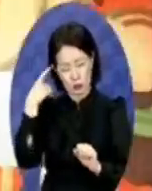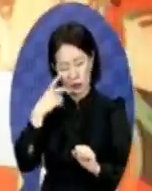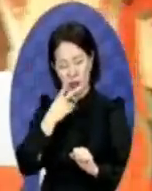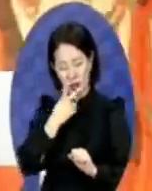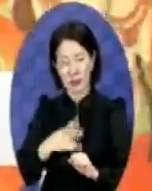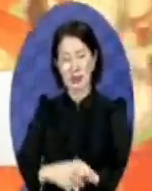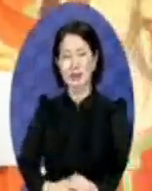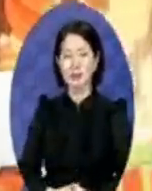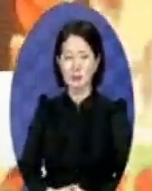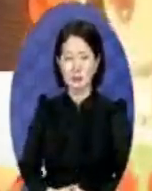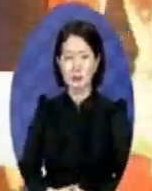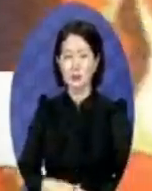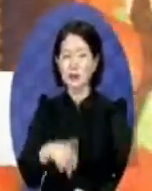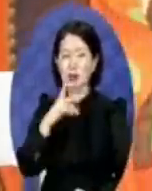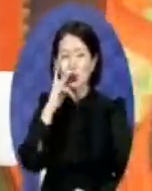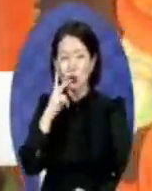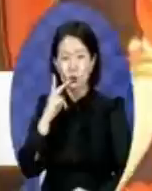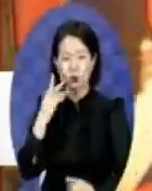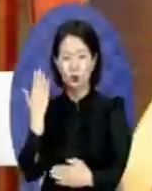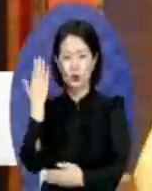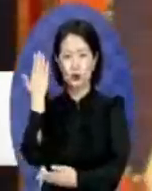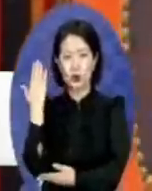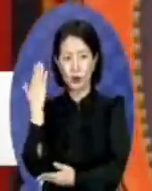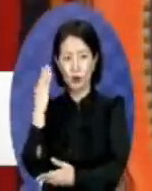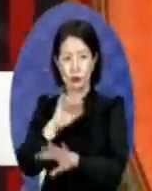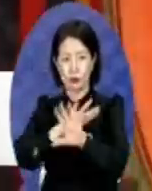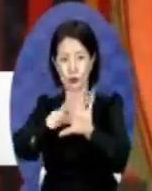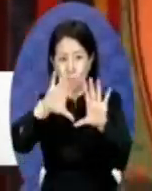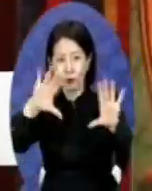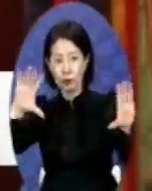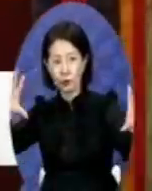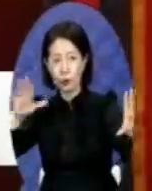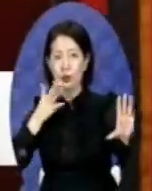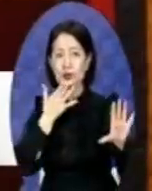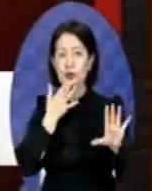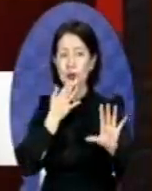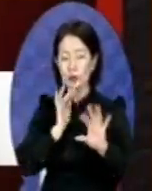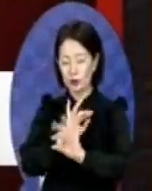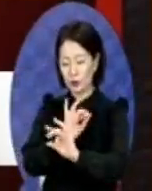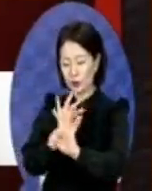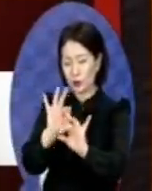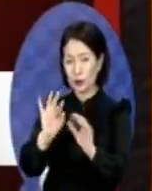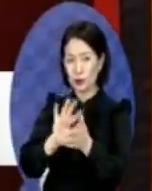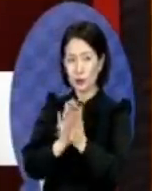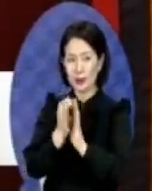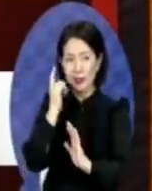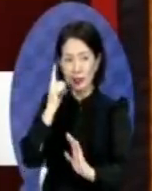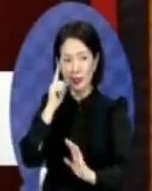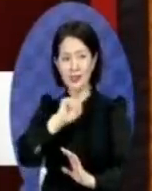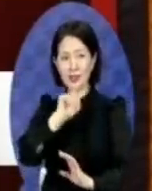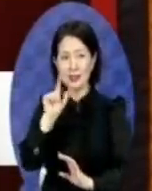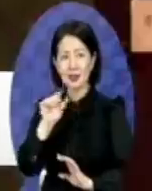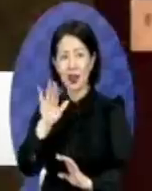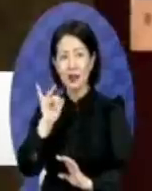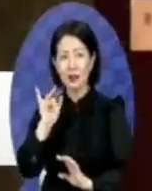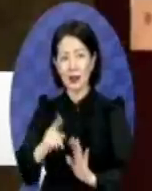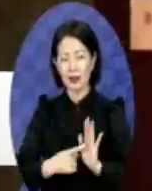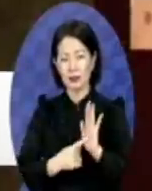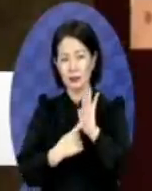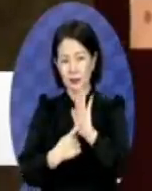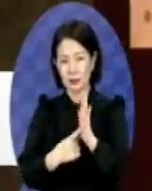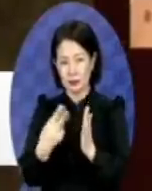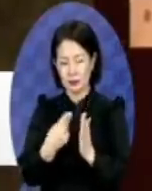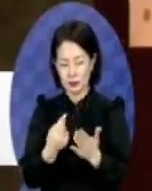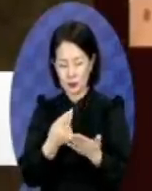харсан. Үзүр тохой хэмжээтэй эдгээр бүтээлүүдийн өнгө бодог өөр хэдий ч нэгэн хэвийн завгараар бүтээгддэг байна. Учир